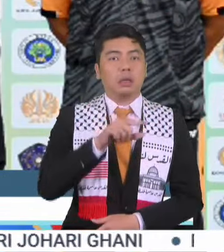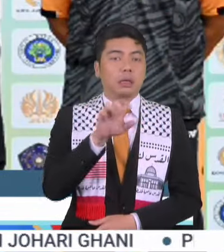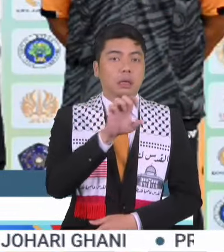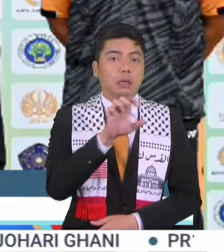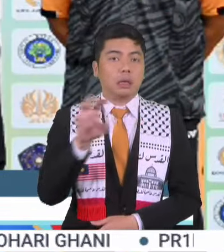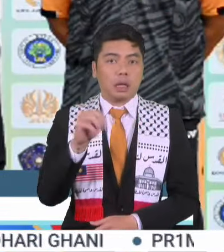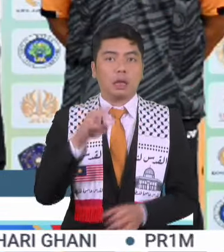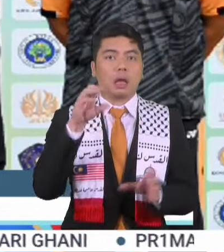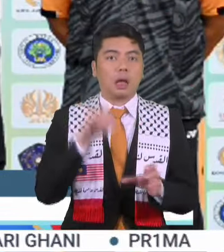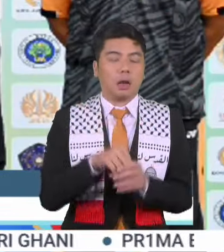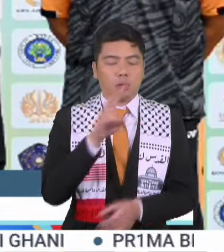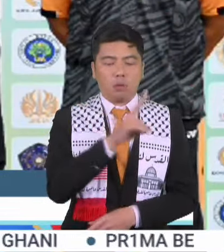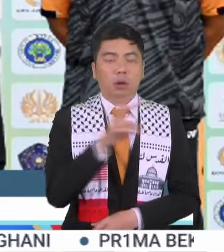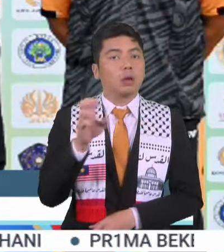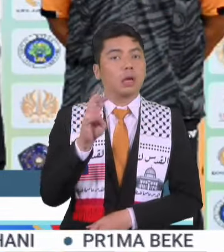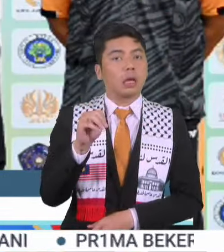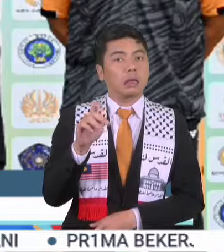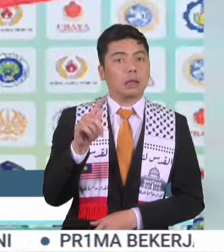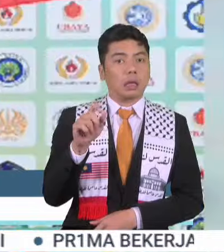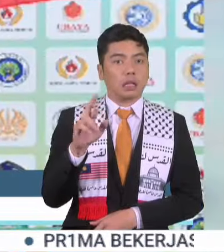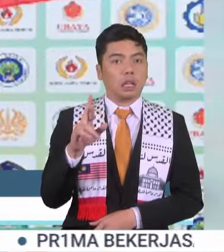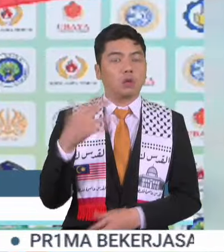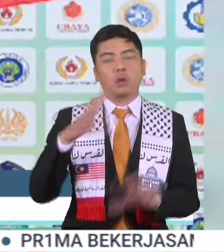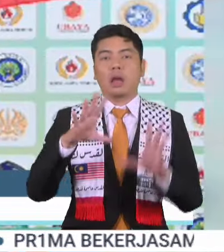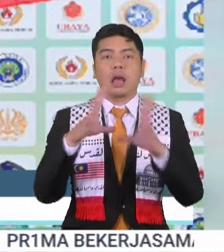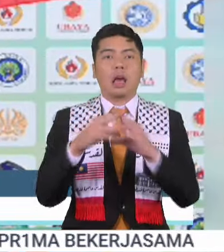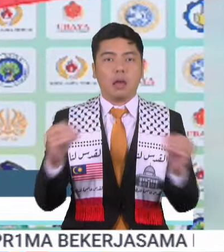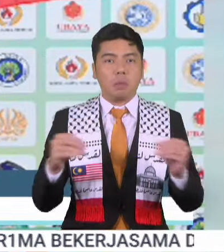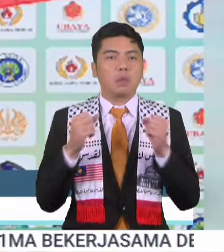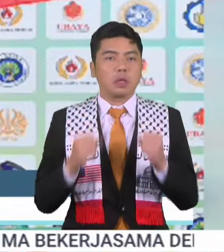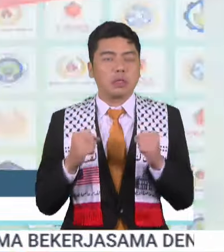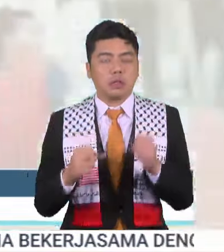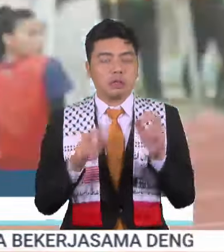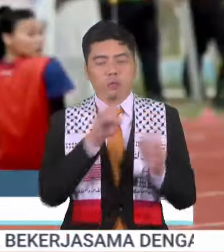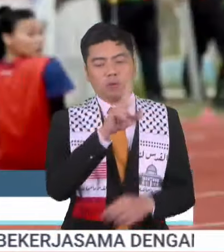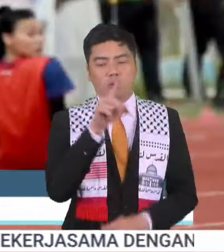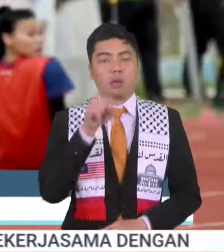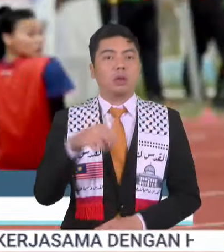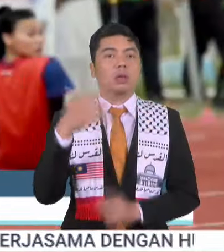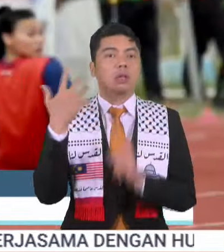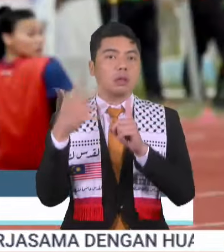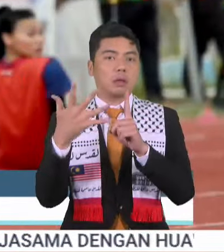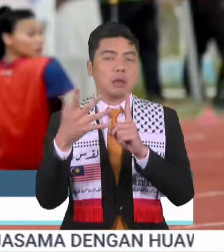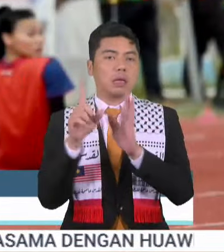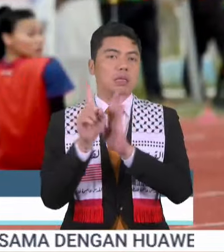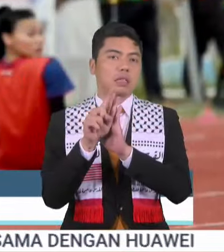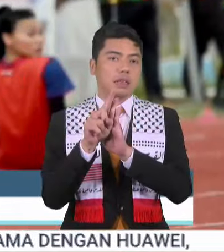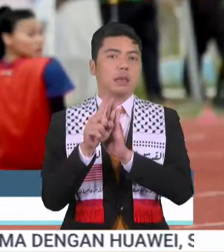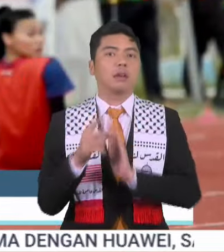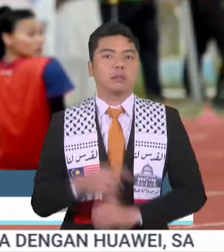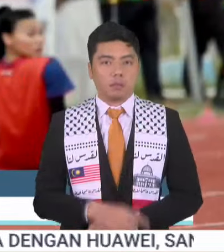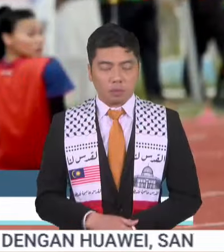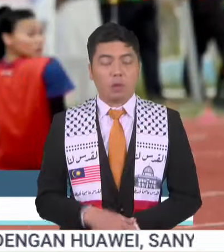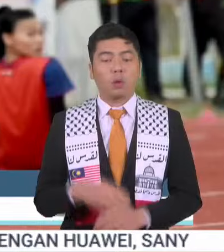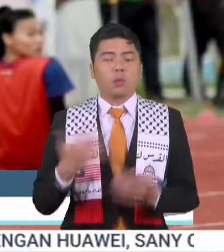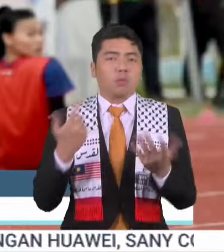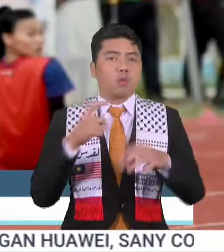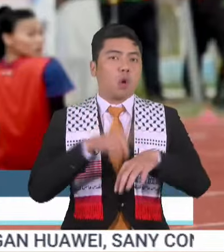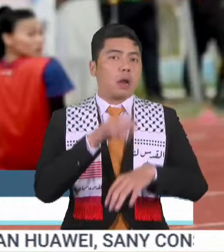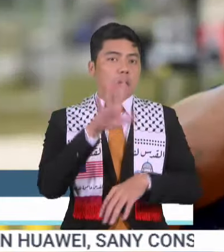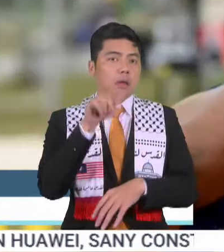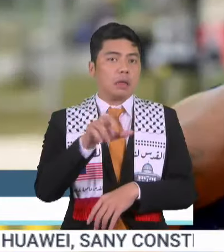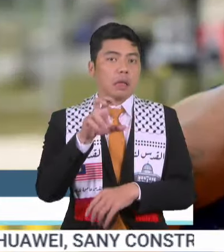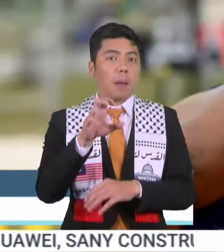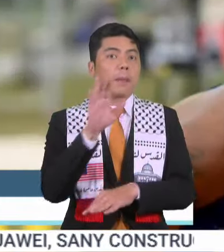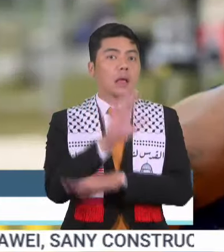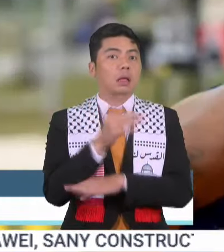Fahmi dalam acara 200 meter dengan menamatkan larian emasnya dengan catatan masa 21.15 saat. Setakat pukul